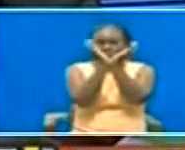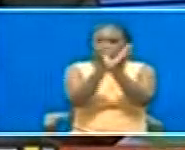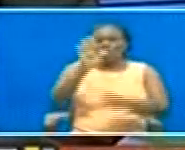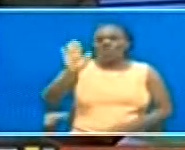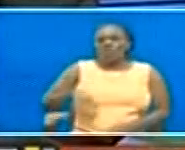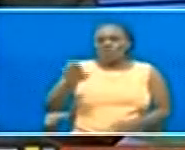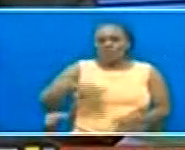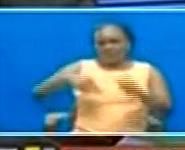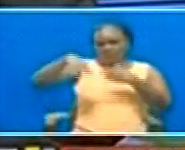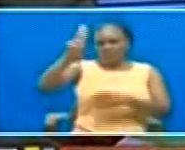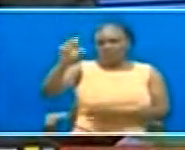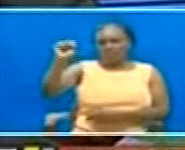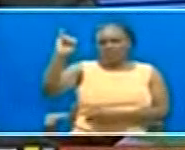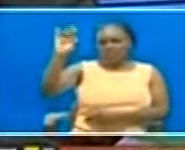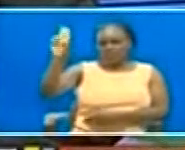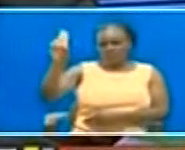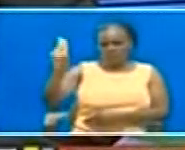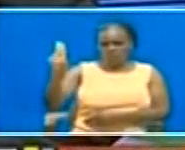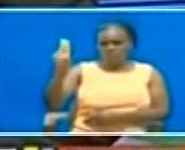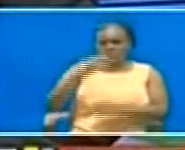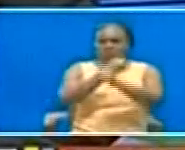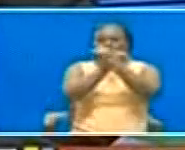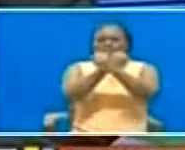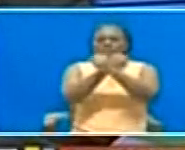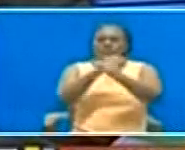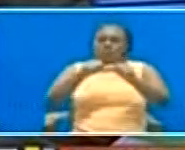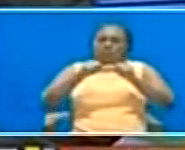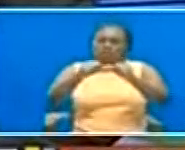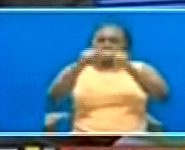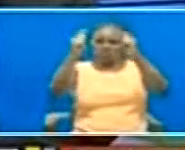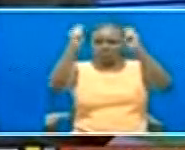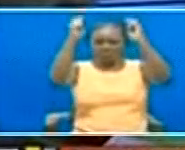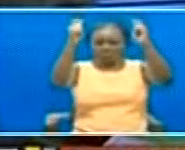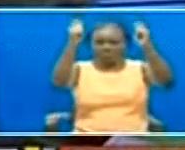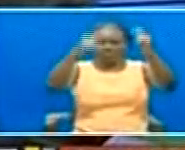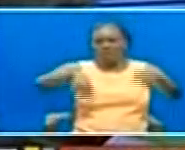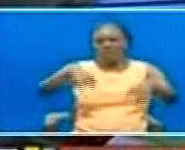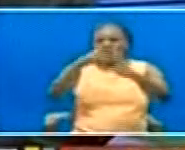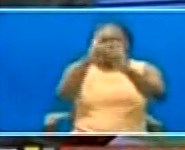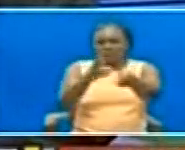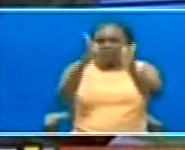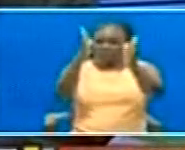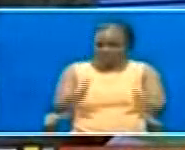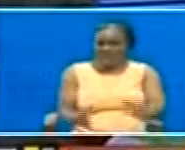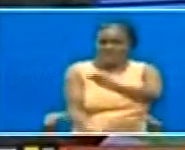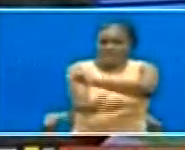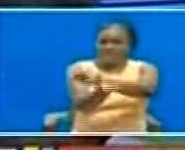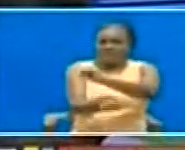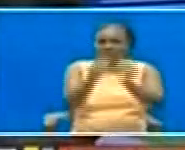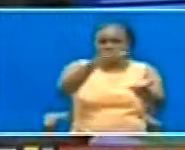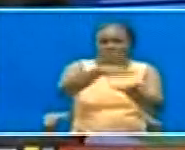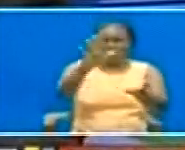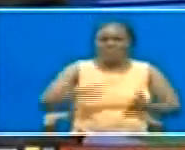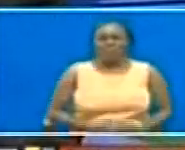kinadada, chuo kikuu cha USIU kilihifadhi taji lao baada ya kulaza chuo cha Strathmore. Robinson Okenye anatuarifu zaidi.